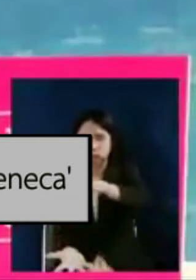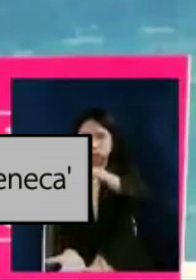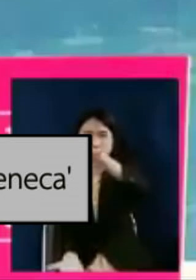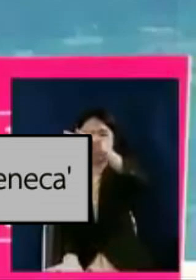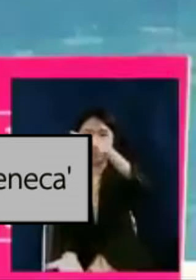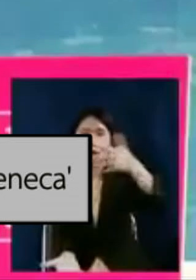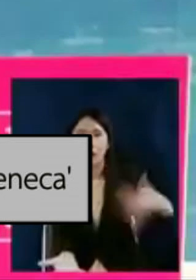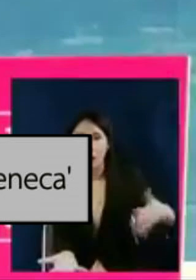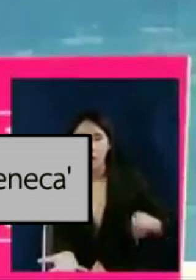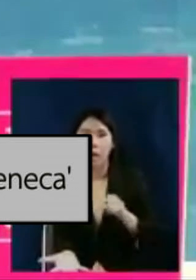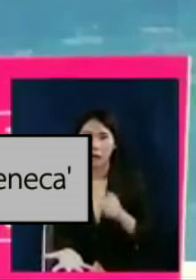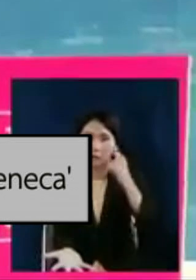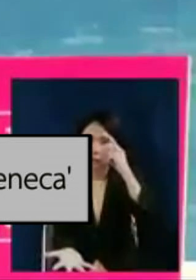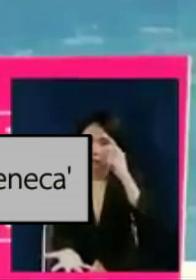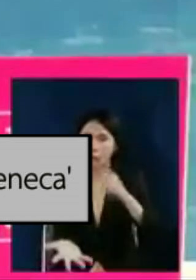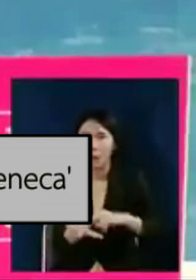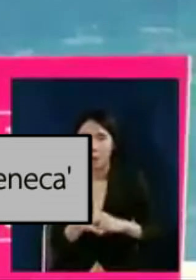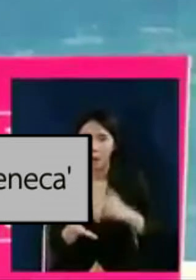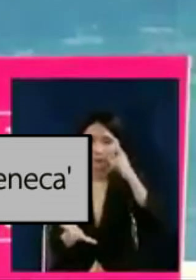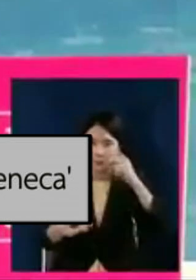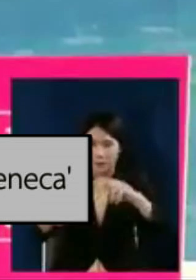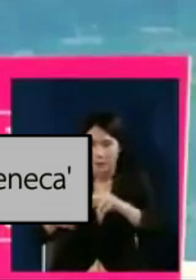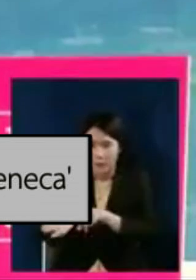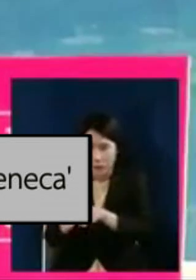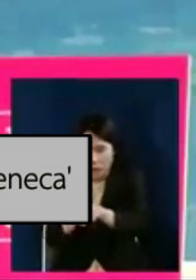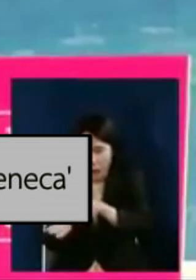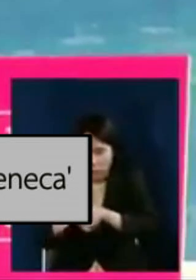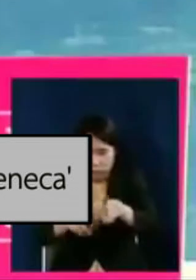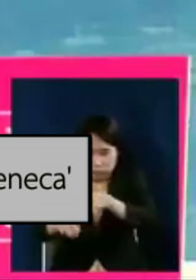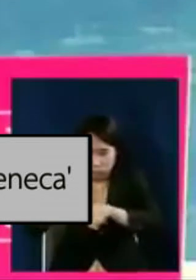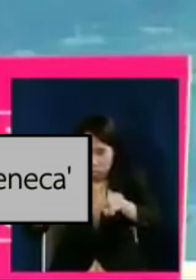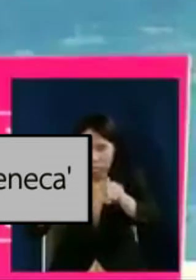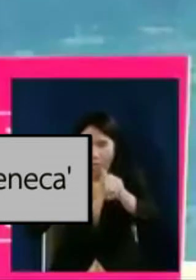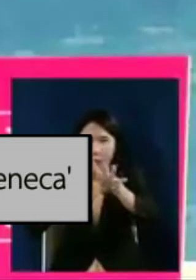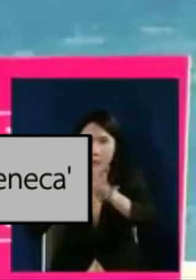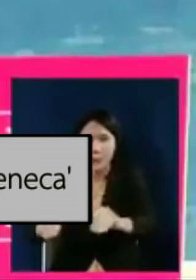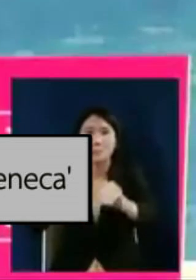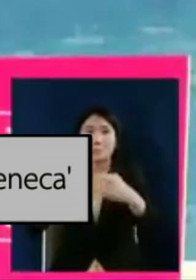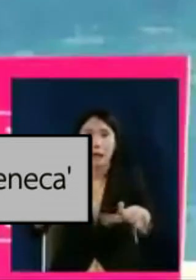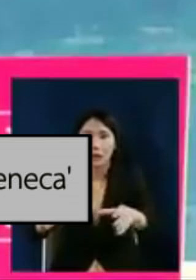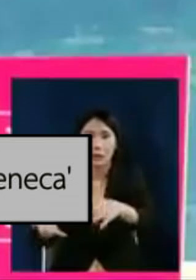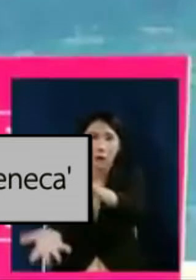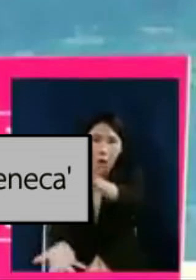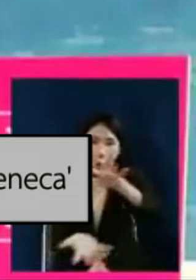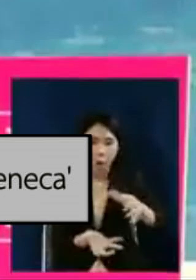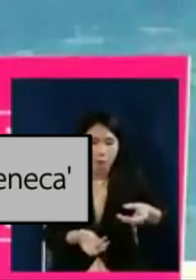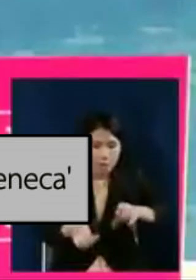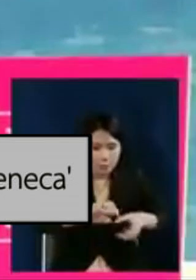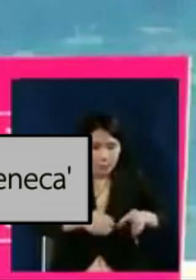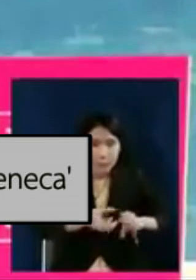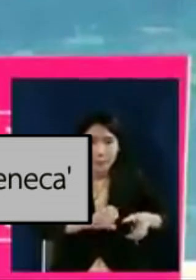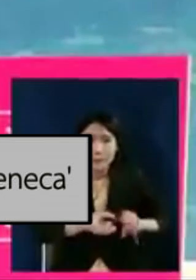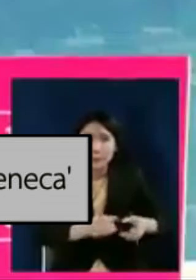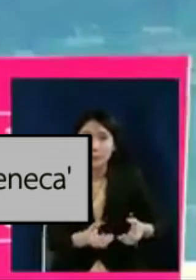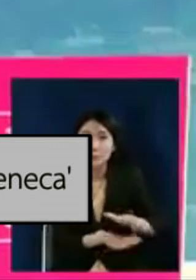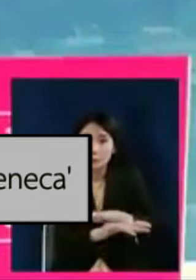แล้วเนี่ยจึงทำเชื่อตัวนี้ให้ตายและเอามาทำแลคซีนเอาค่อยออกมาข้างนอกอ้ะแม็กซีนเป็นข้อจำกัดของมันก็